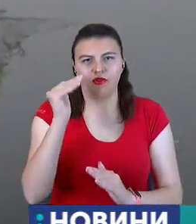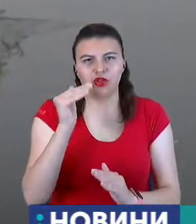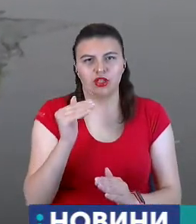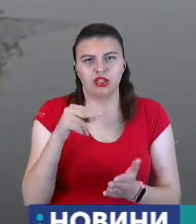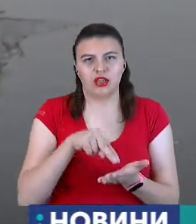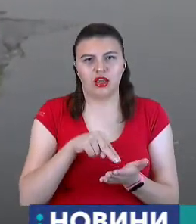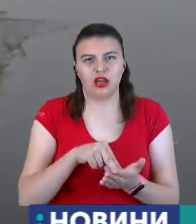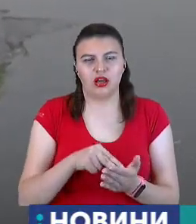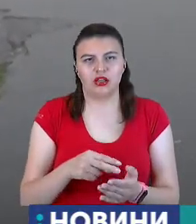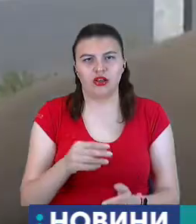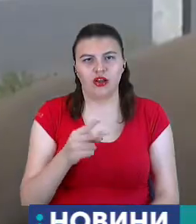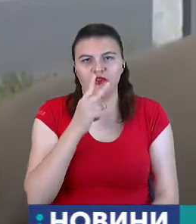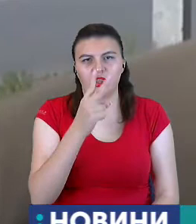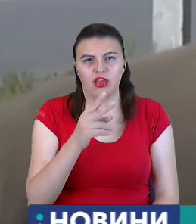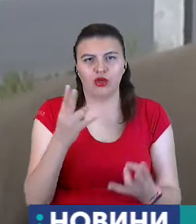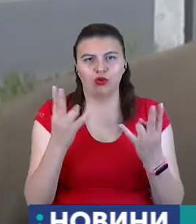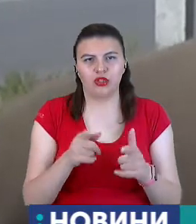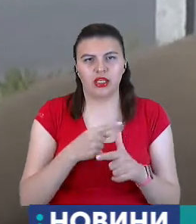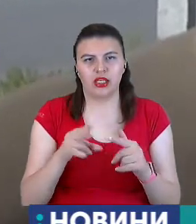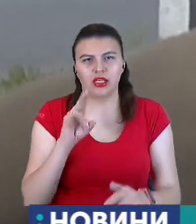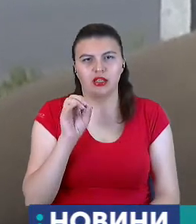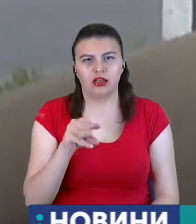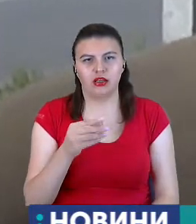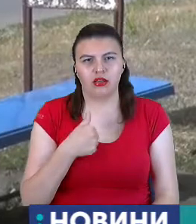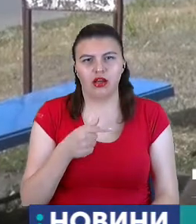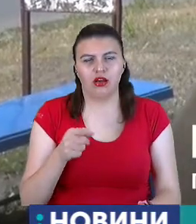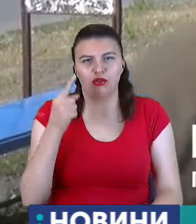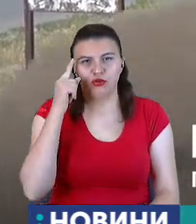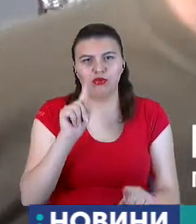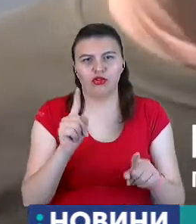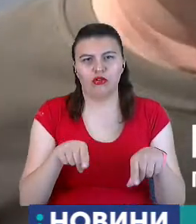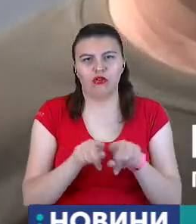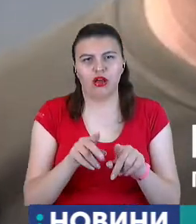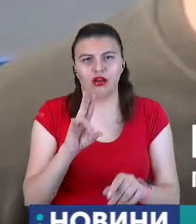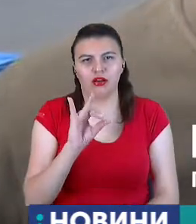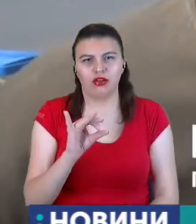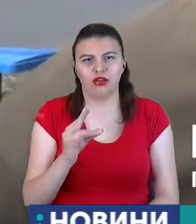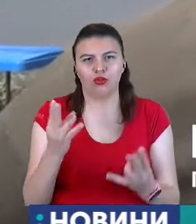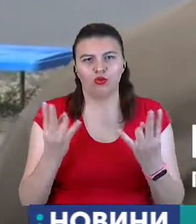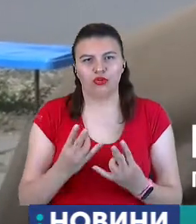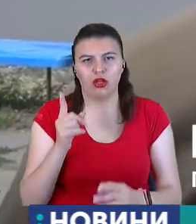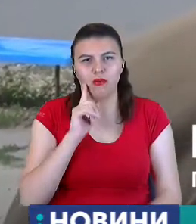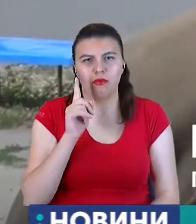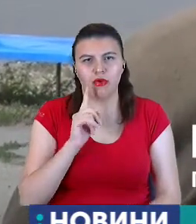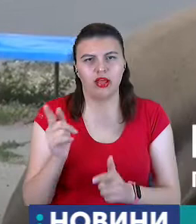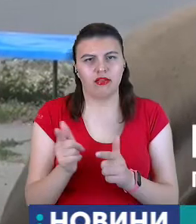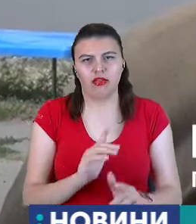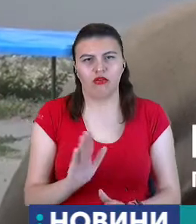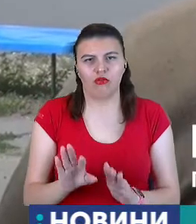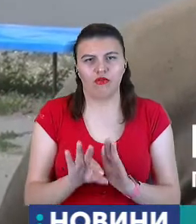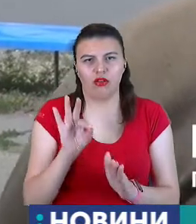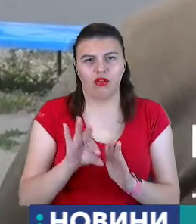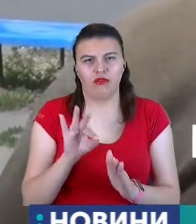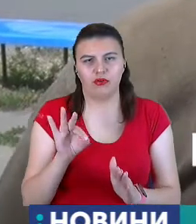виднее, нужны выборы или нет. Я думаю, что так и нужно. Пока не готовы еще для выборов, я так